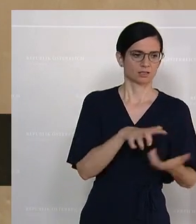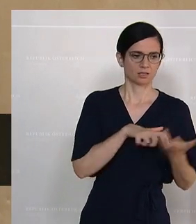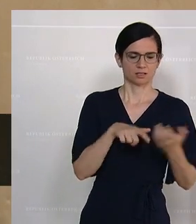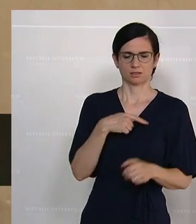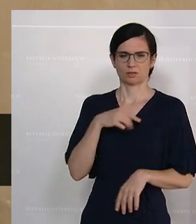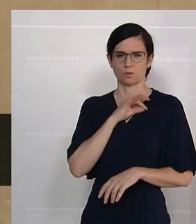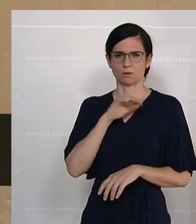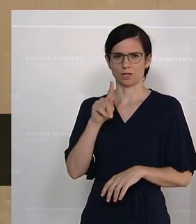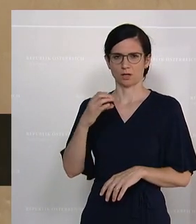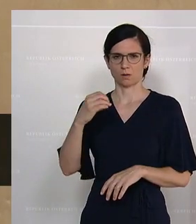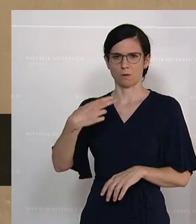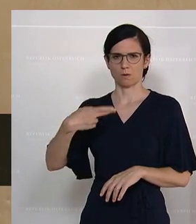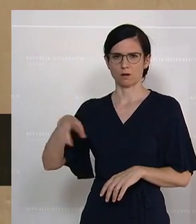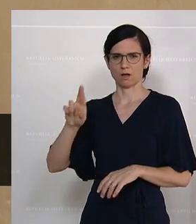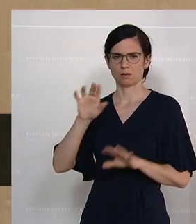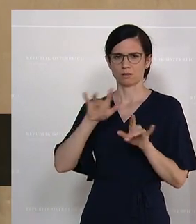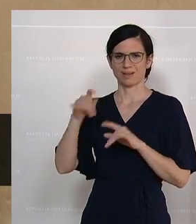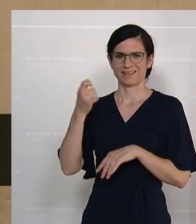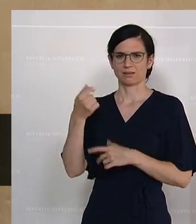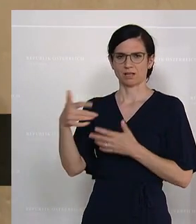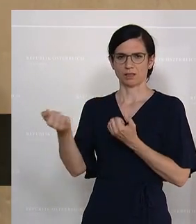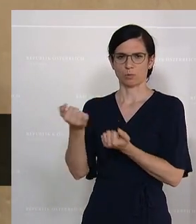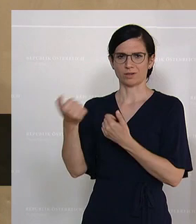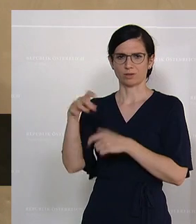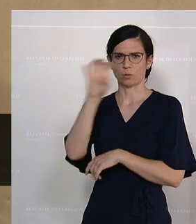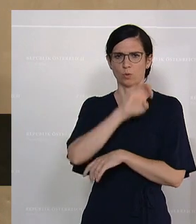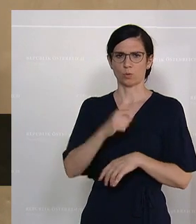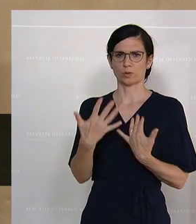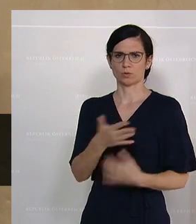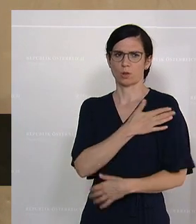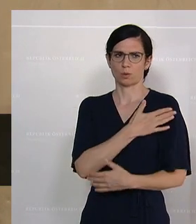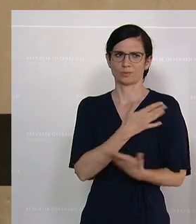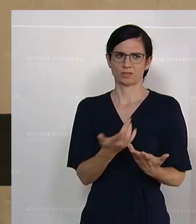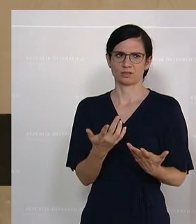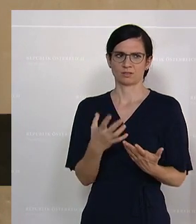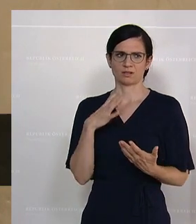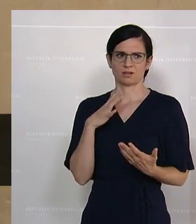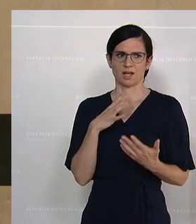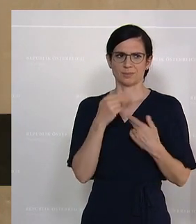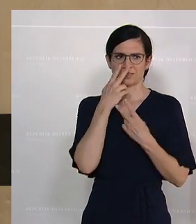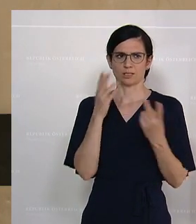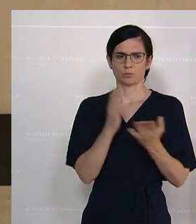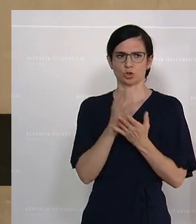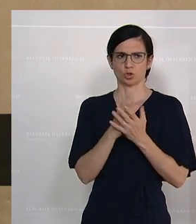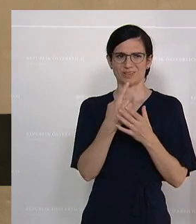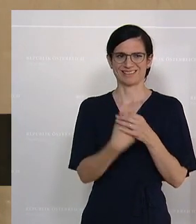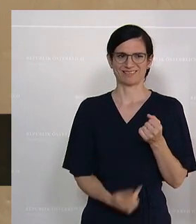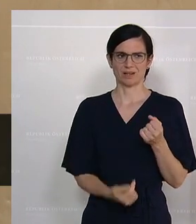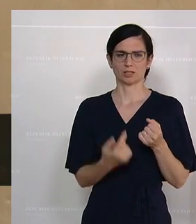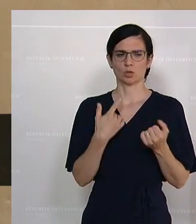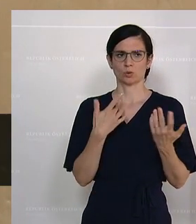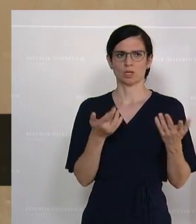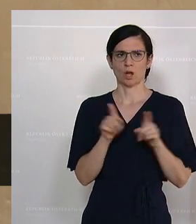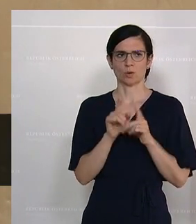sie haben die die geldpolitik in europa so gelobt aber im endeffekt masse an der inflation und